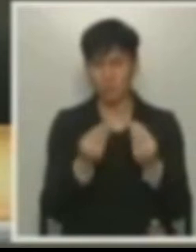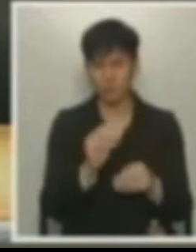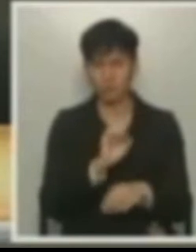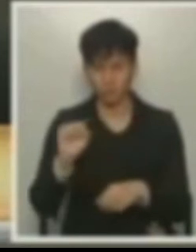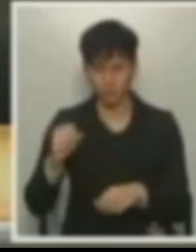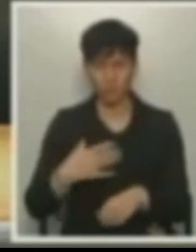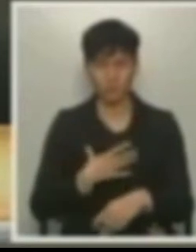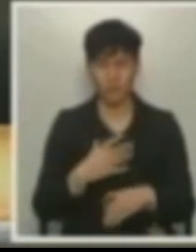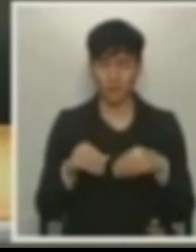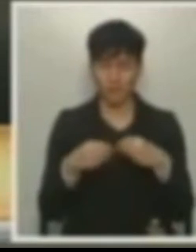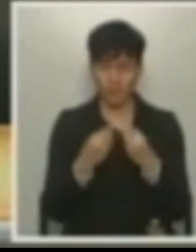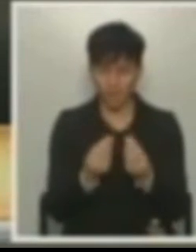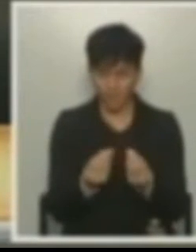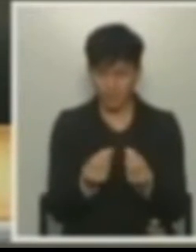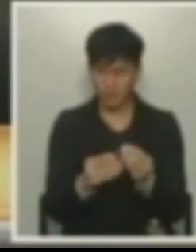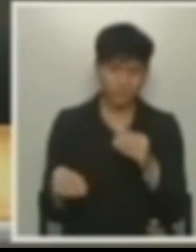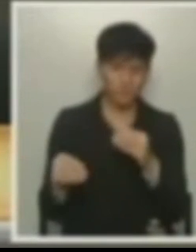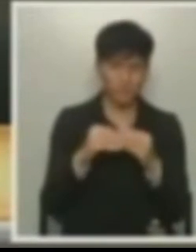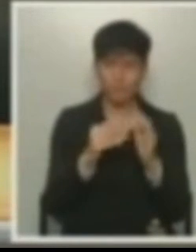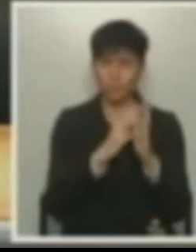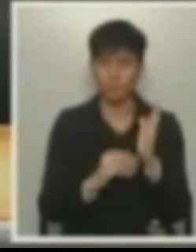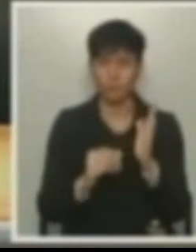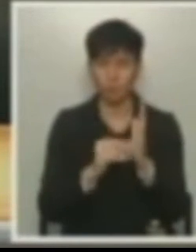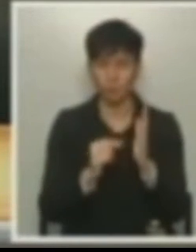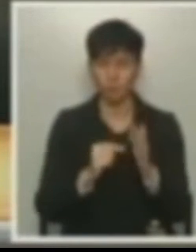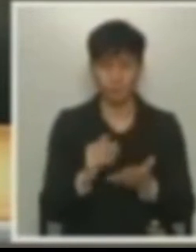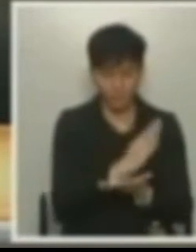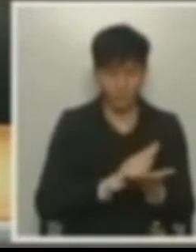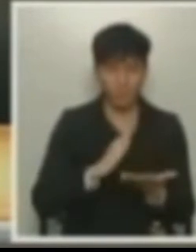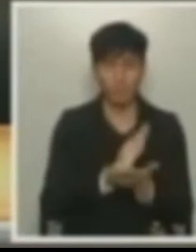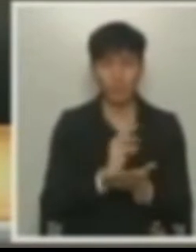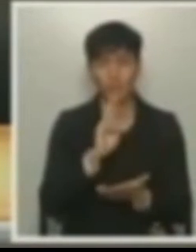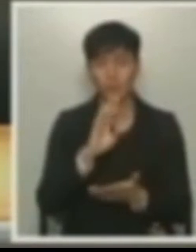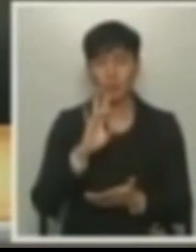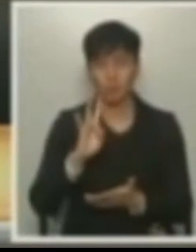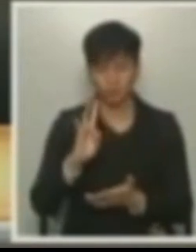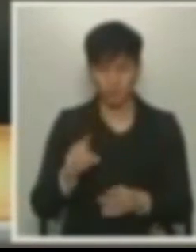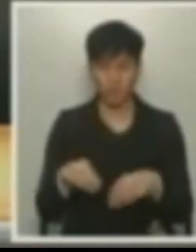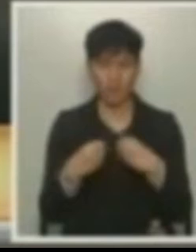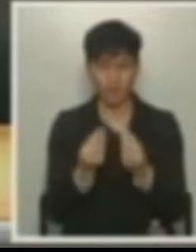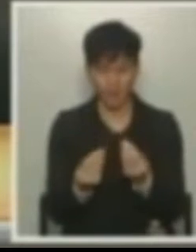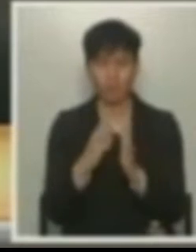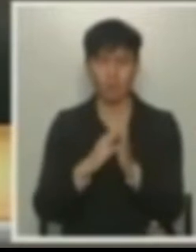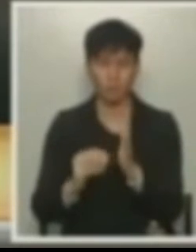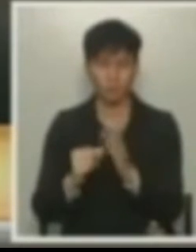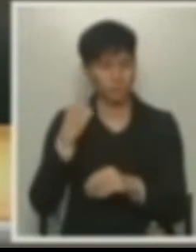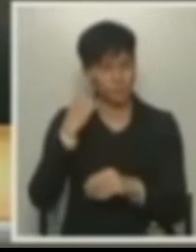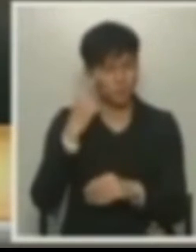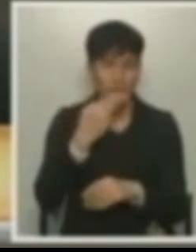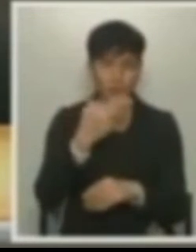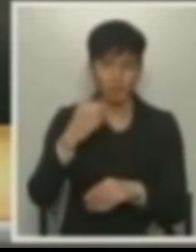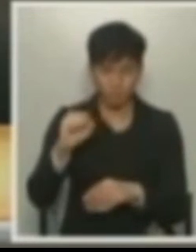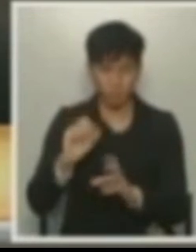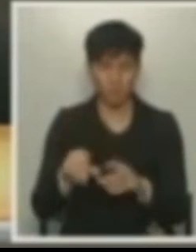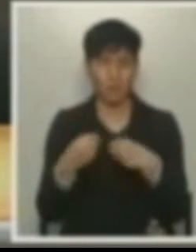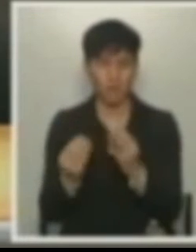อยากจะเสริมสร้างตรงนี้ว่าในฐานะสถาบันพระปกเกล้าที่เป็นหน่วยวิชาการของสภาเนี่ยนะครับถ้าเป็นไปได้สร้างหลักสูตรนี้ออกมานะครับเพื่อพัฒนาข้าราช